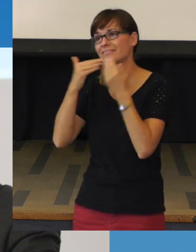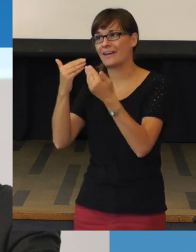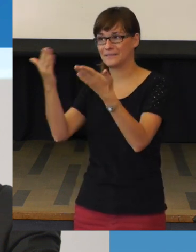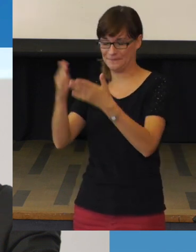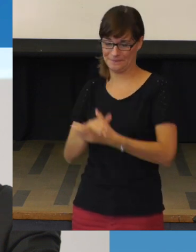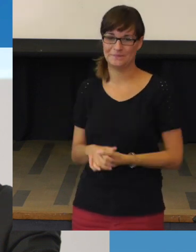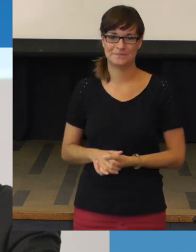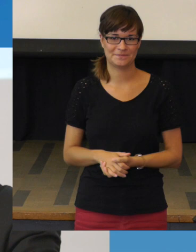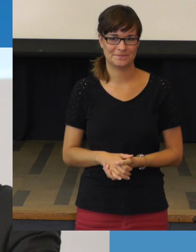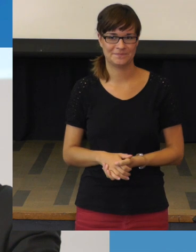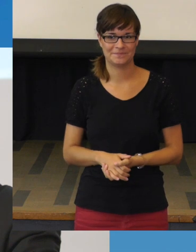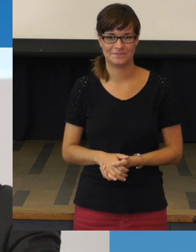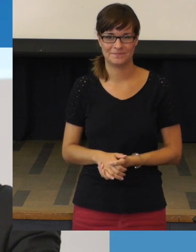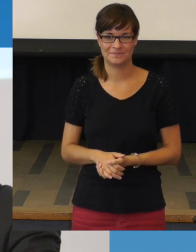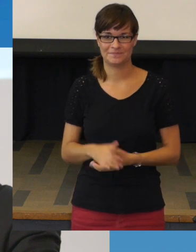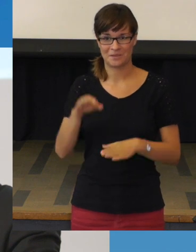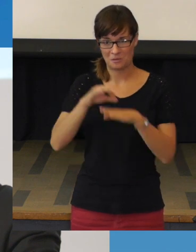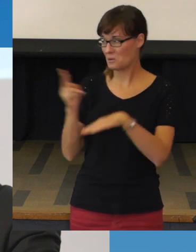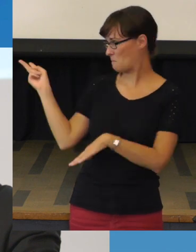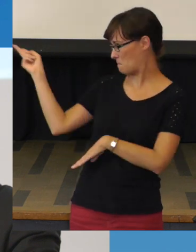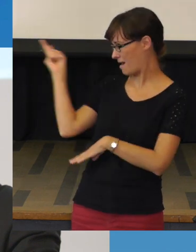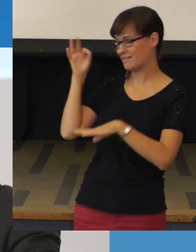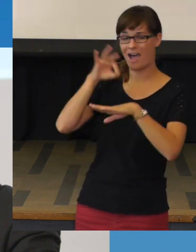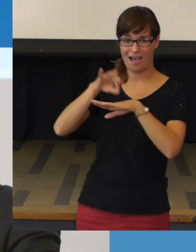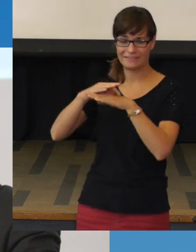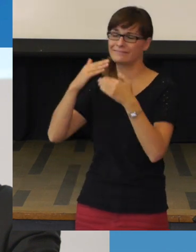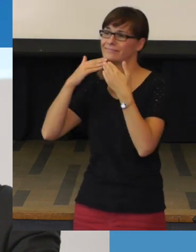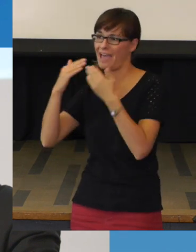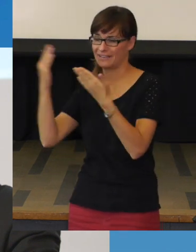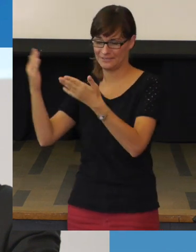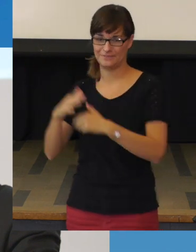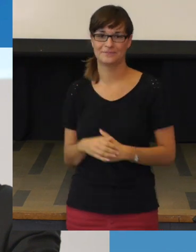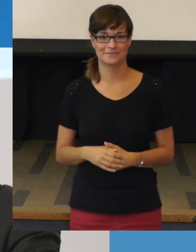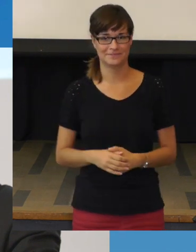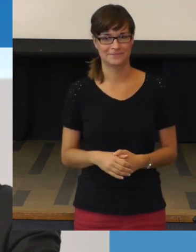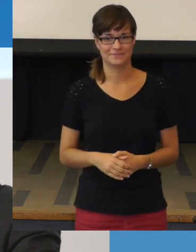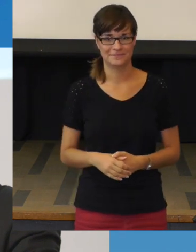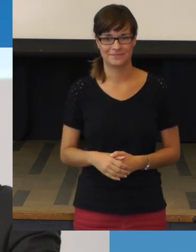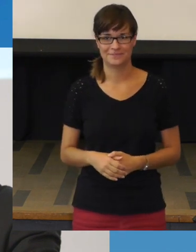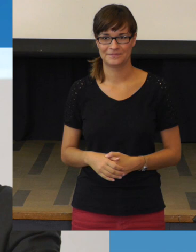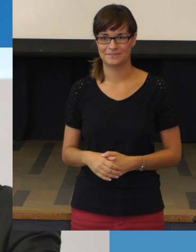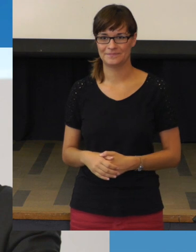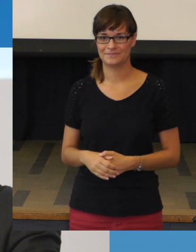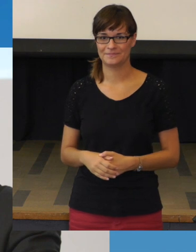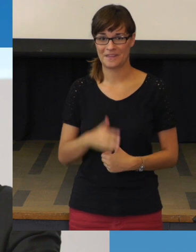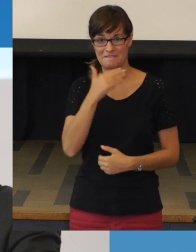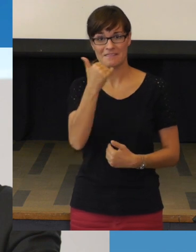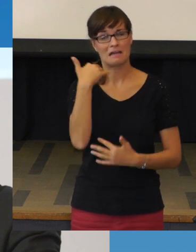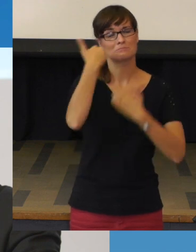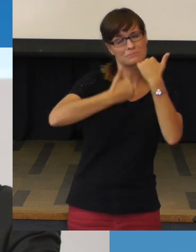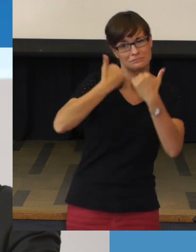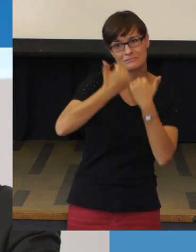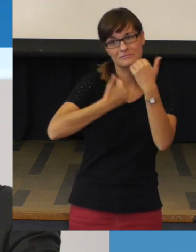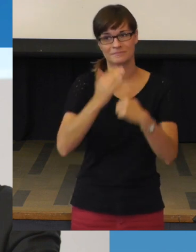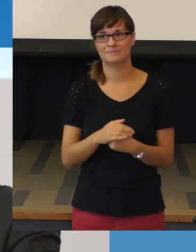Und besonders den beiden vortragenden Herren. Wunderbar. Herzlichen Dank für dieses Statement. Ja, jetzt